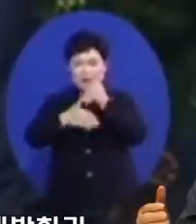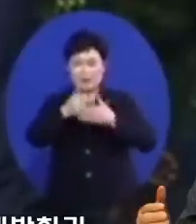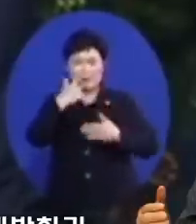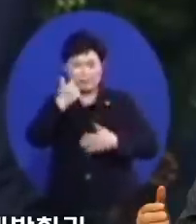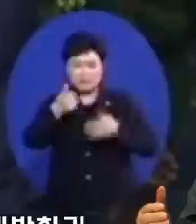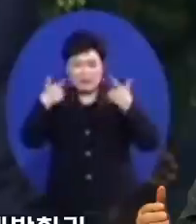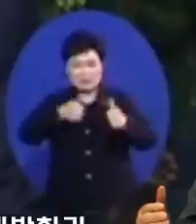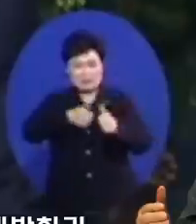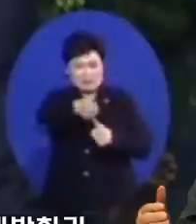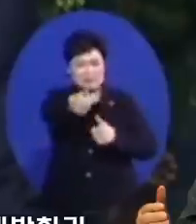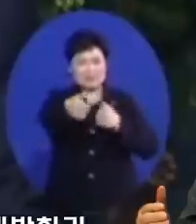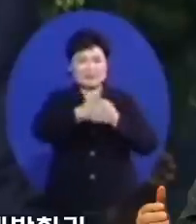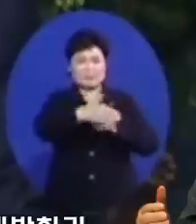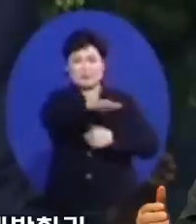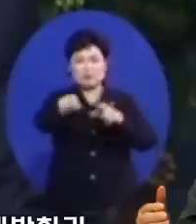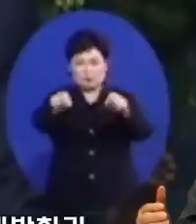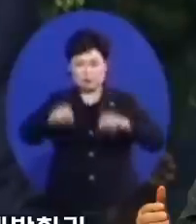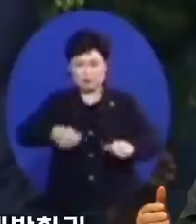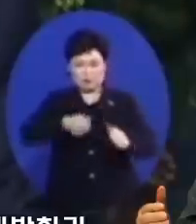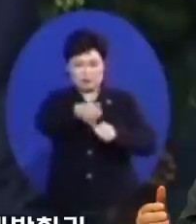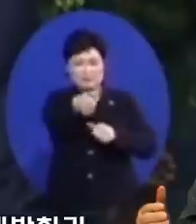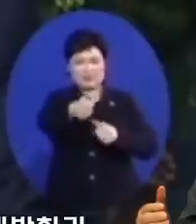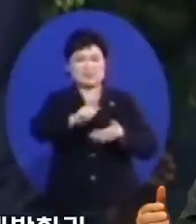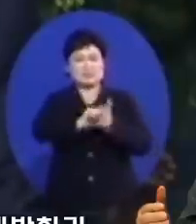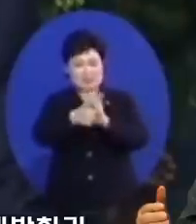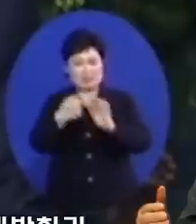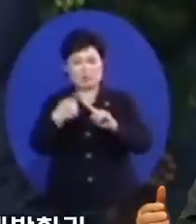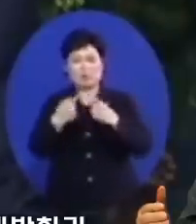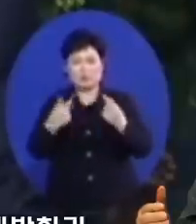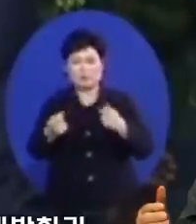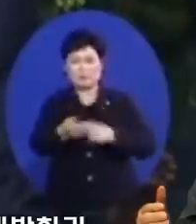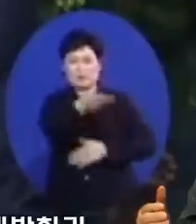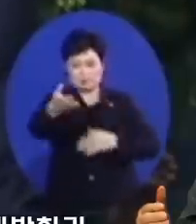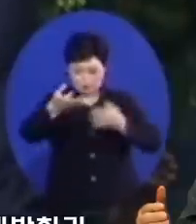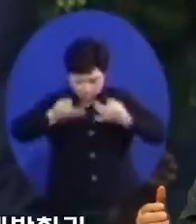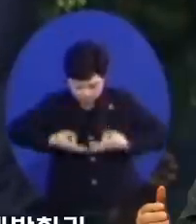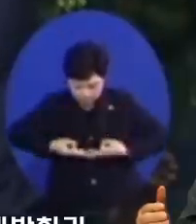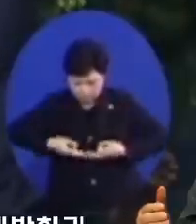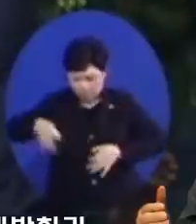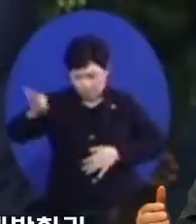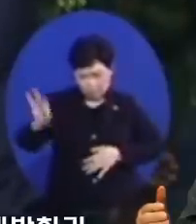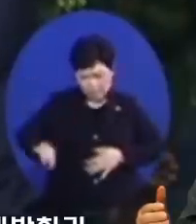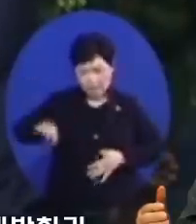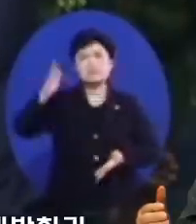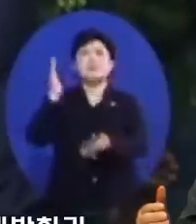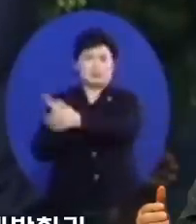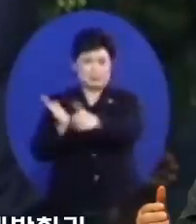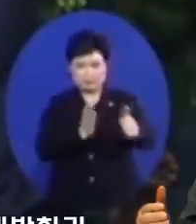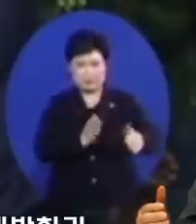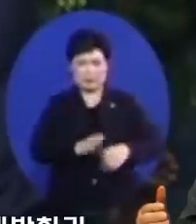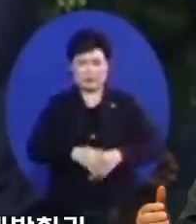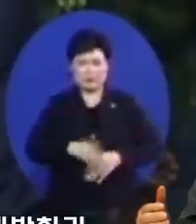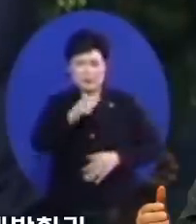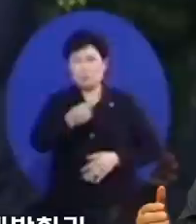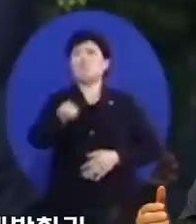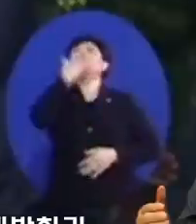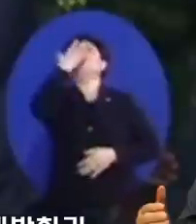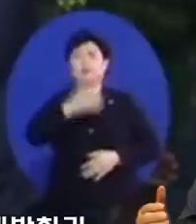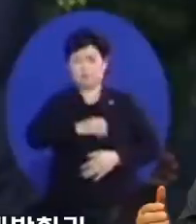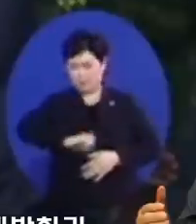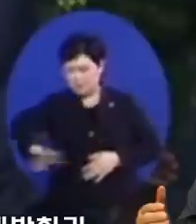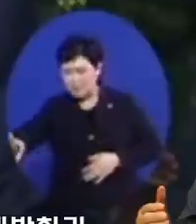승리하시니 우리는 승리하는 집 아들인 것입니다. 여러분 자신을 비하하지 마십시오. 절대 못나고